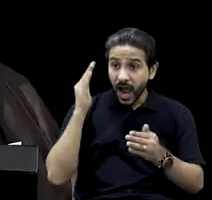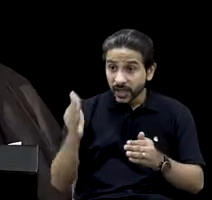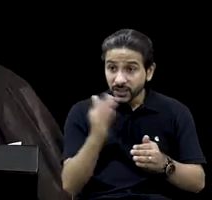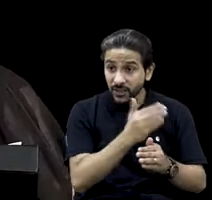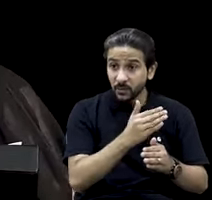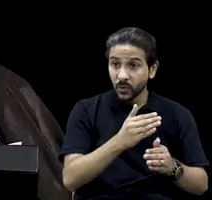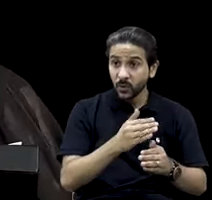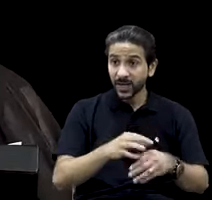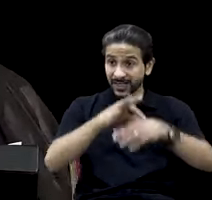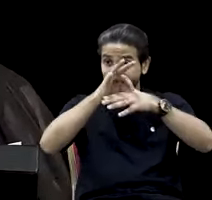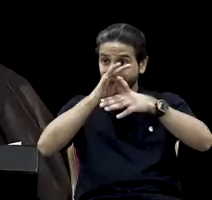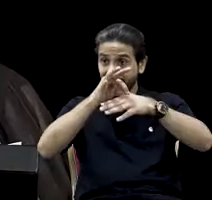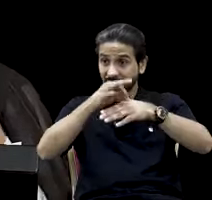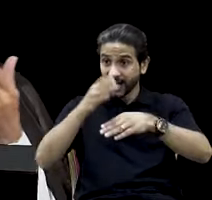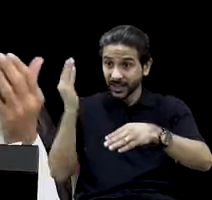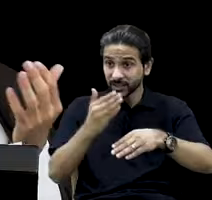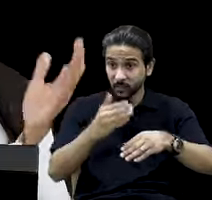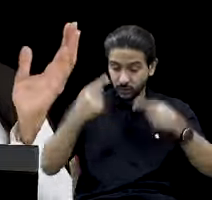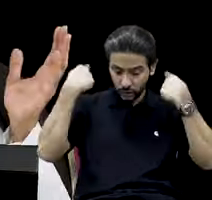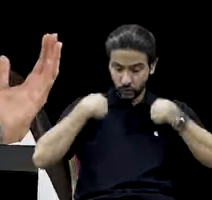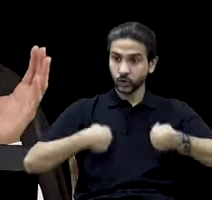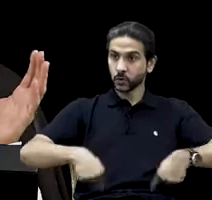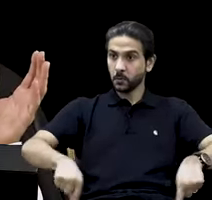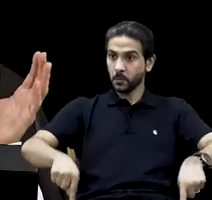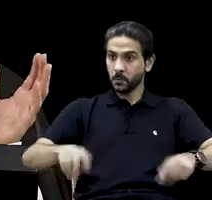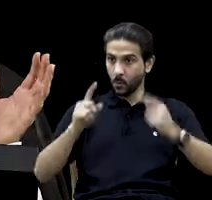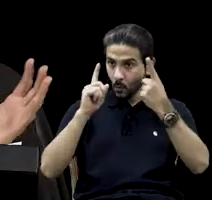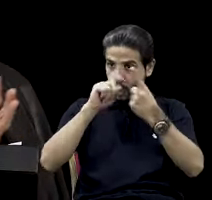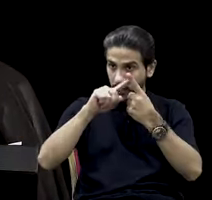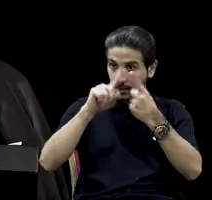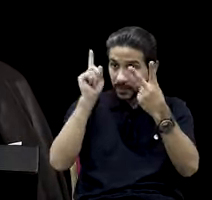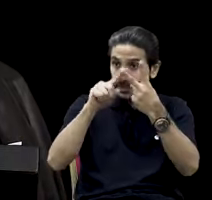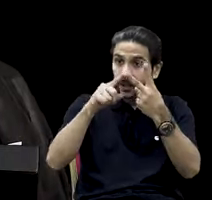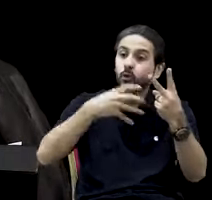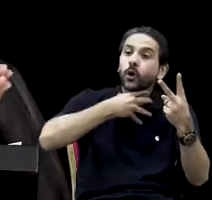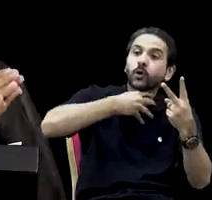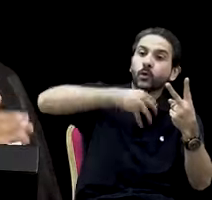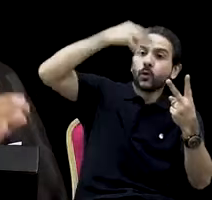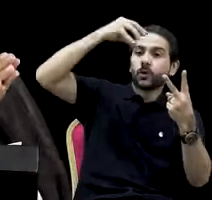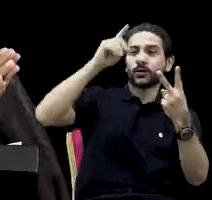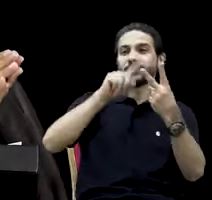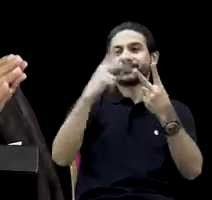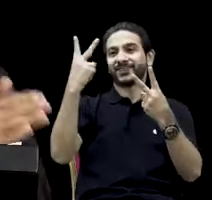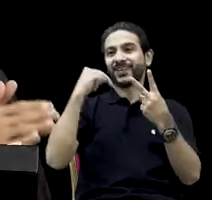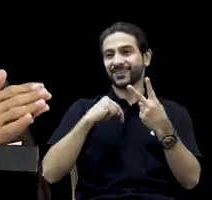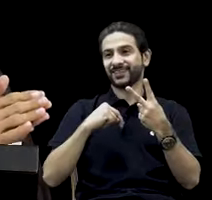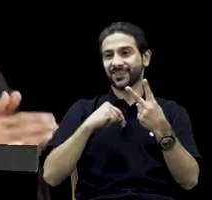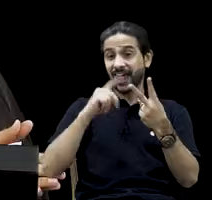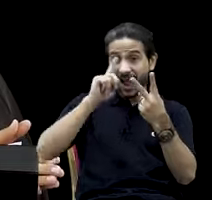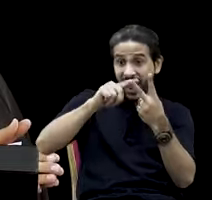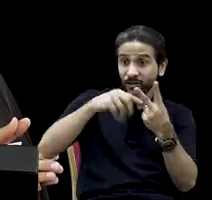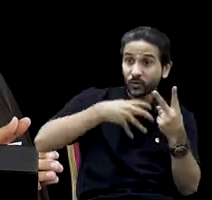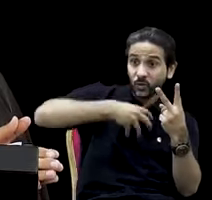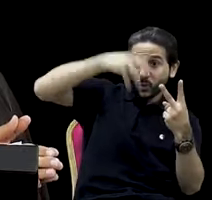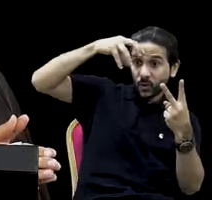والانسان له جسم وهناك شيء اخر وهو الروح الروح هذه وجود مستقل عن